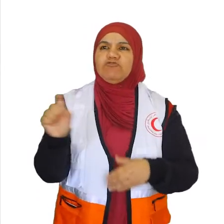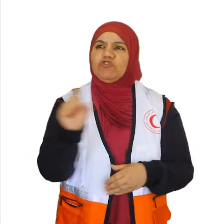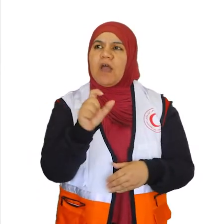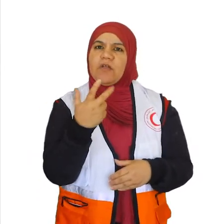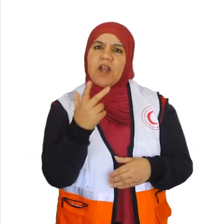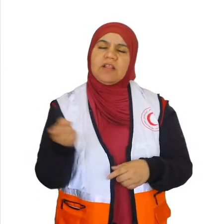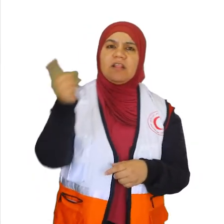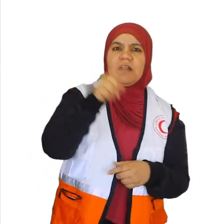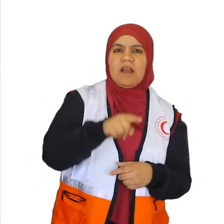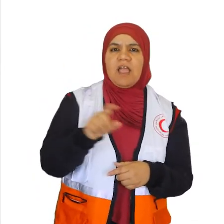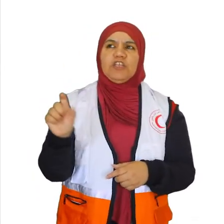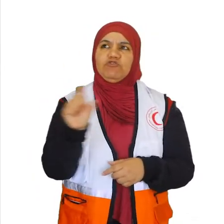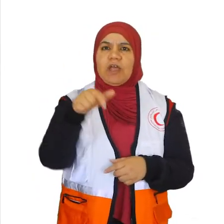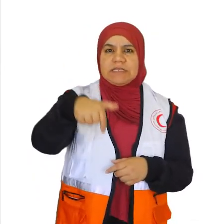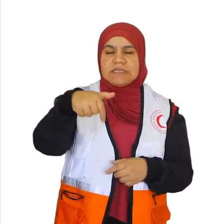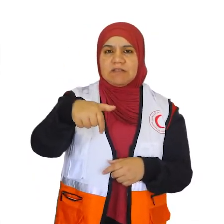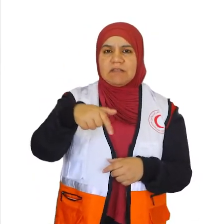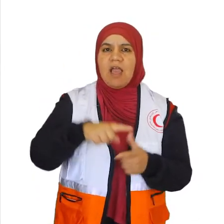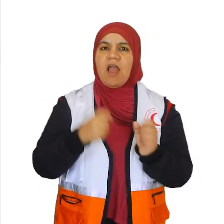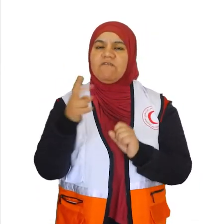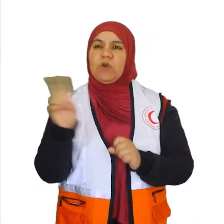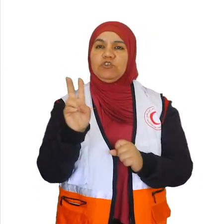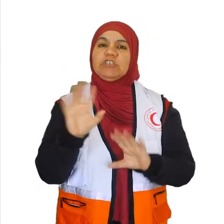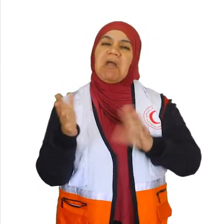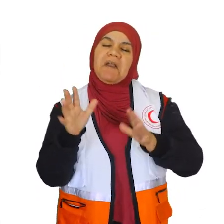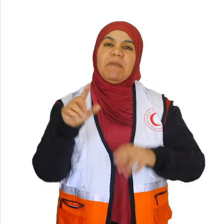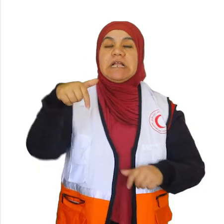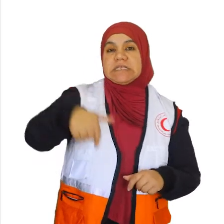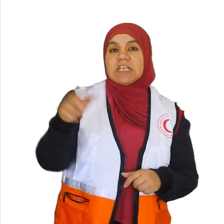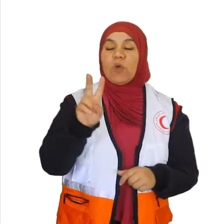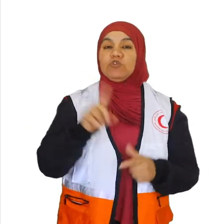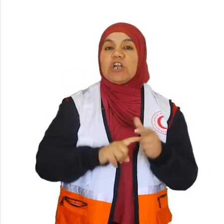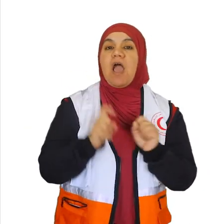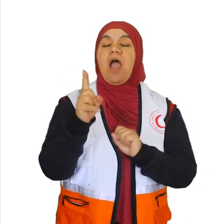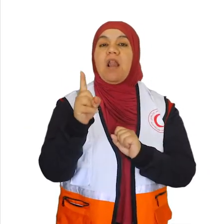آذار إلى حزيران 2020، استفاد نحو